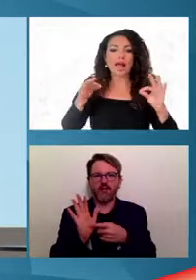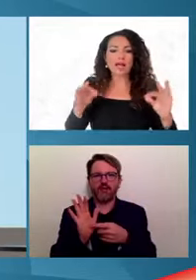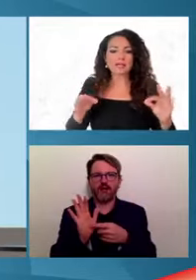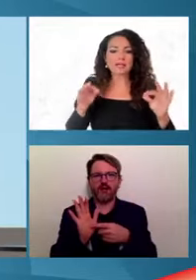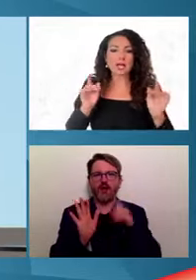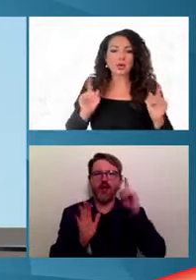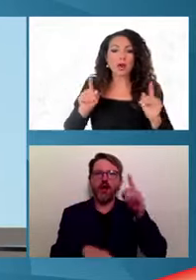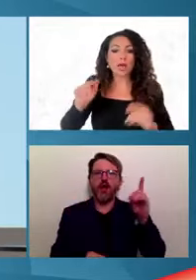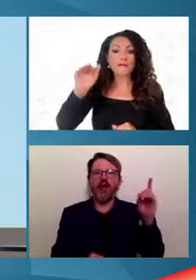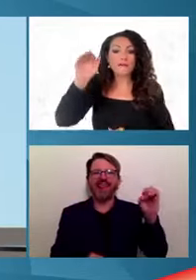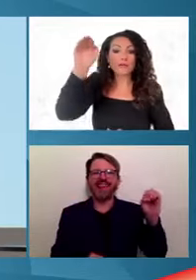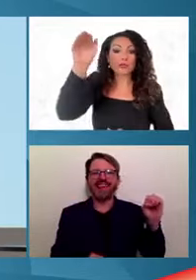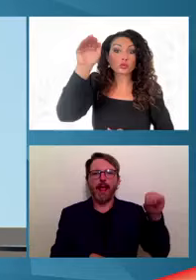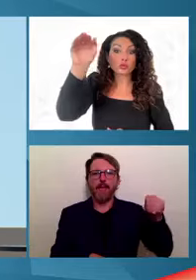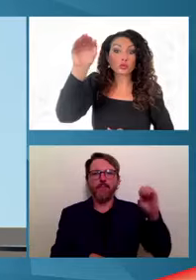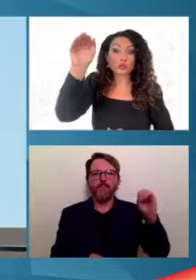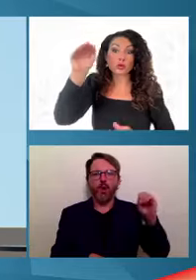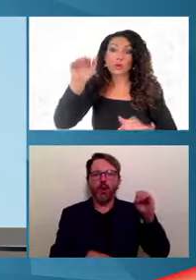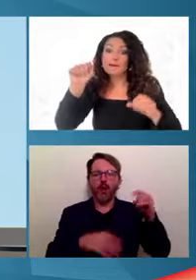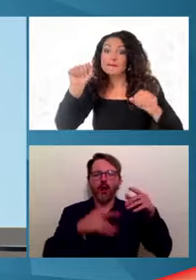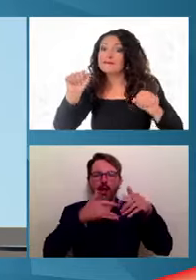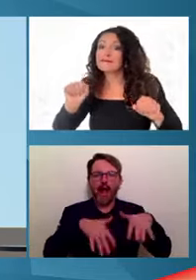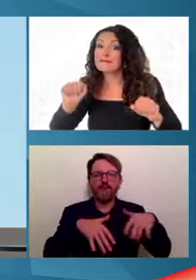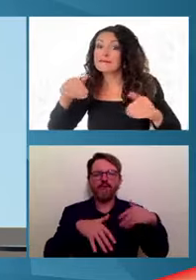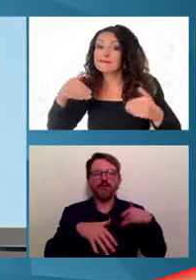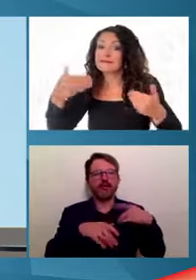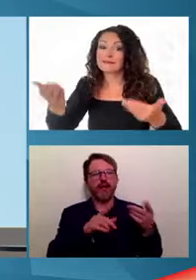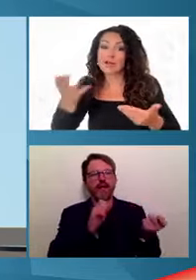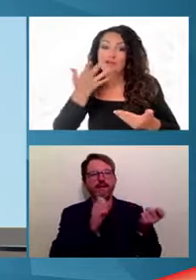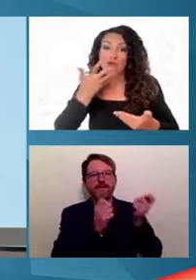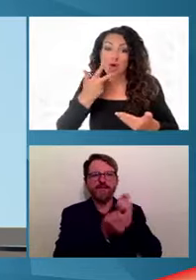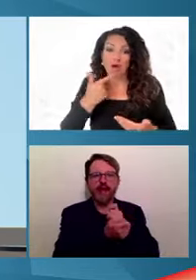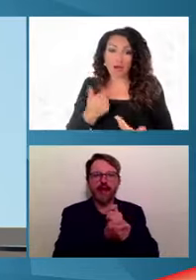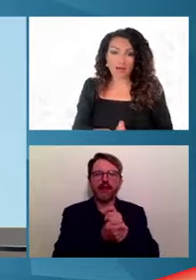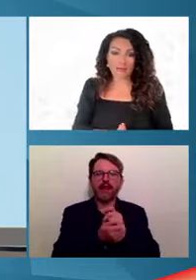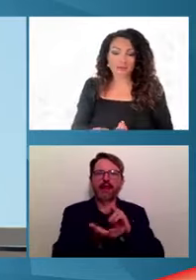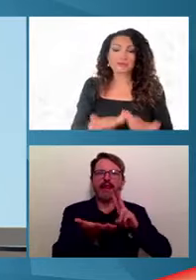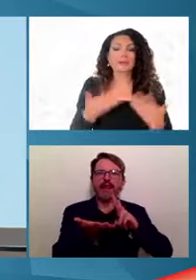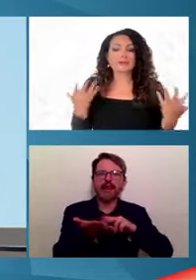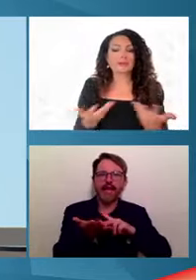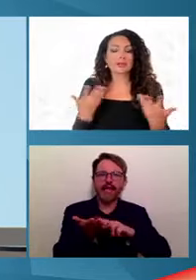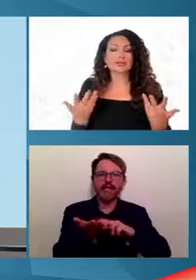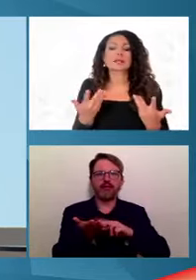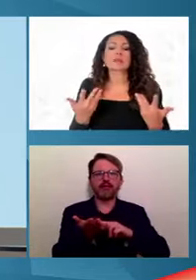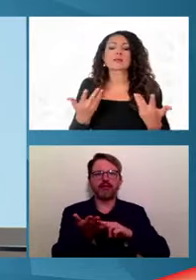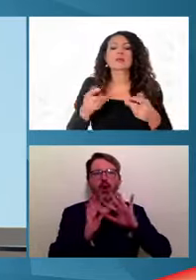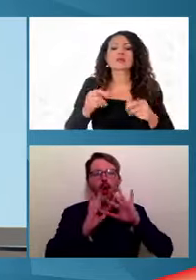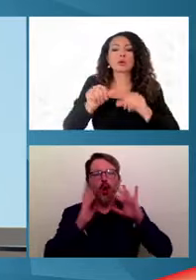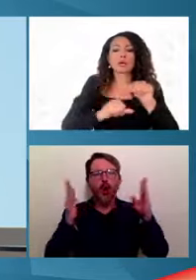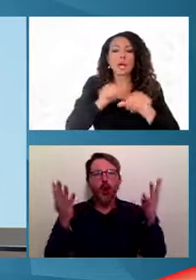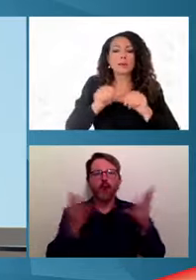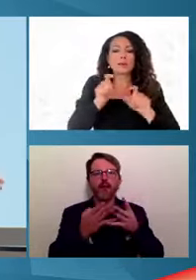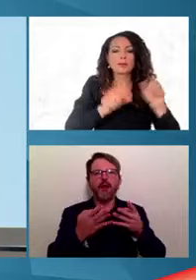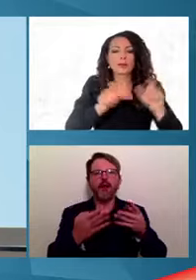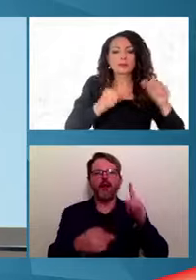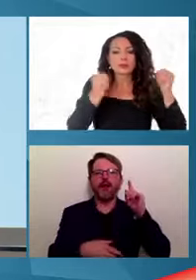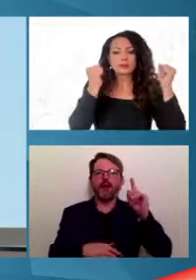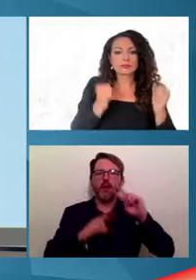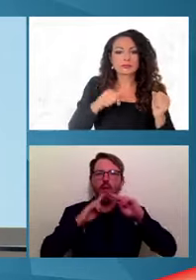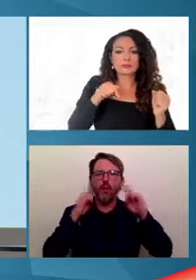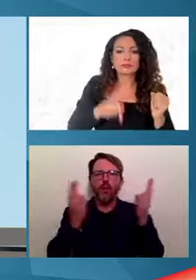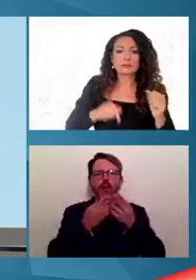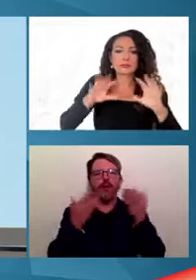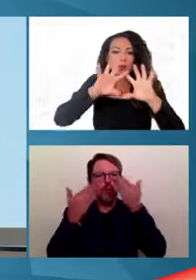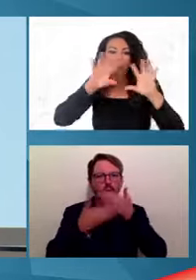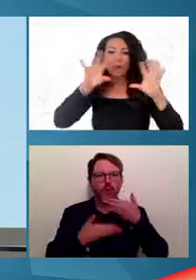Wandel, die Digitalisierung, die Globalisierung, die Erderwärmung, all das sind Themen, die viel an